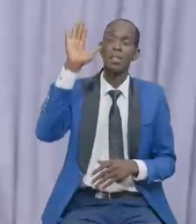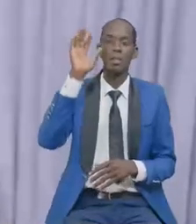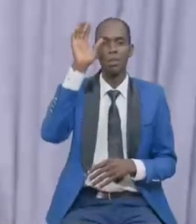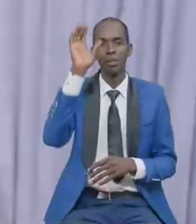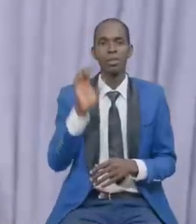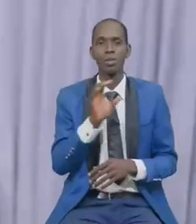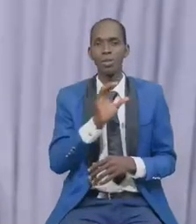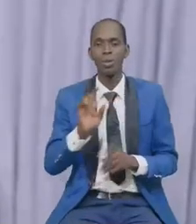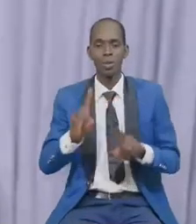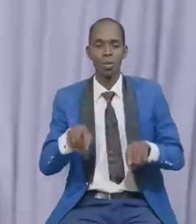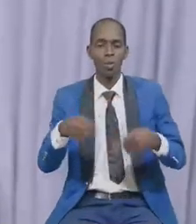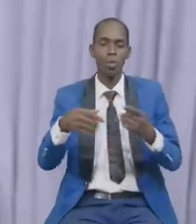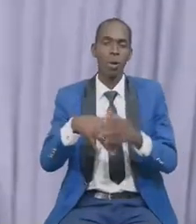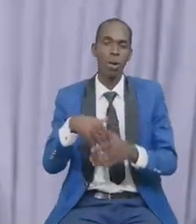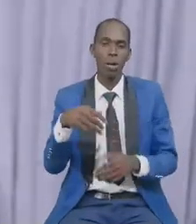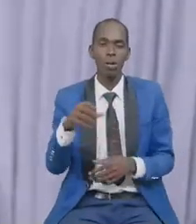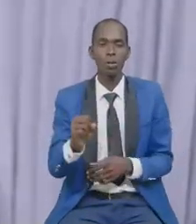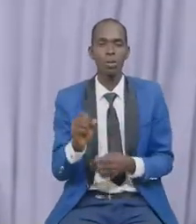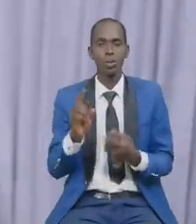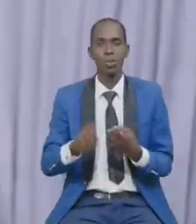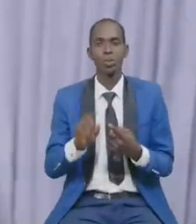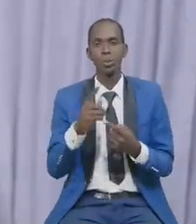arriva au lieu du crâne,